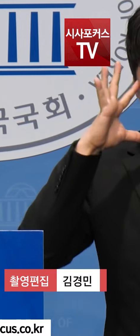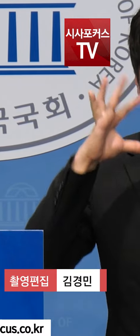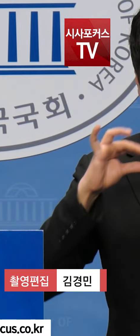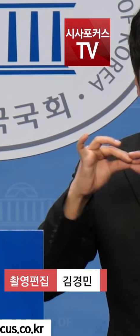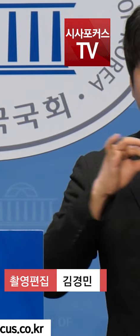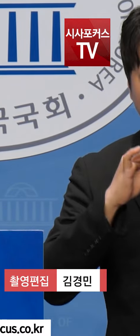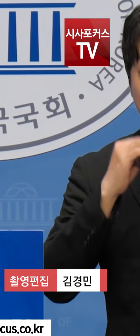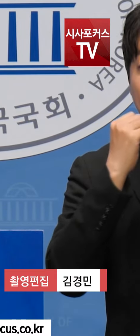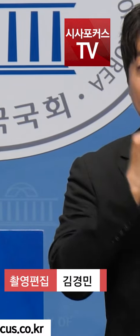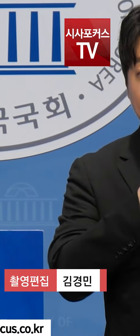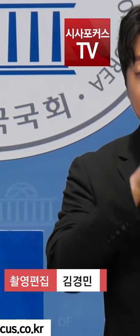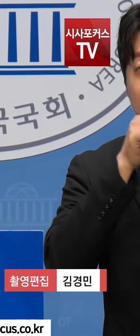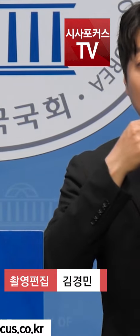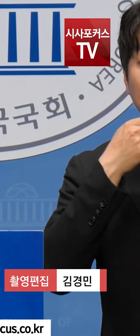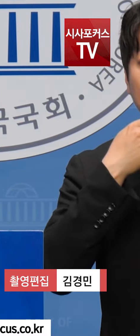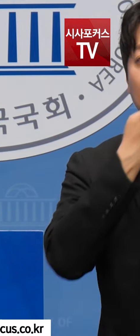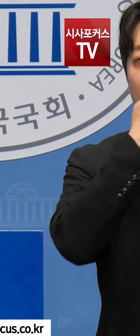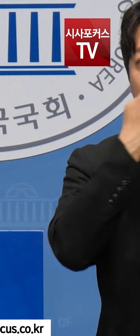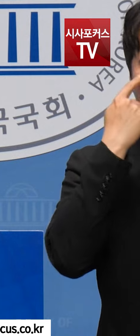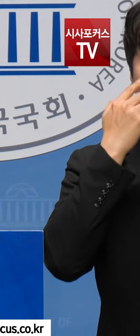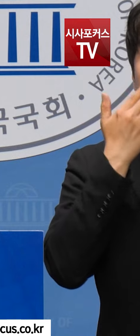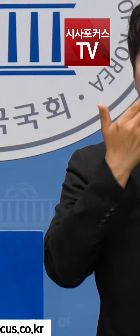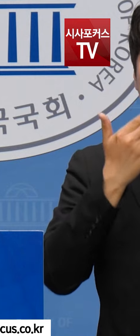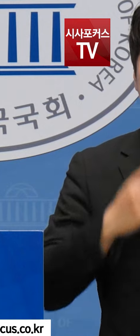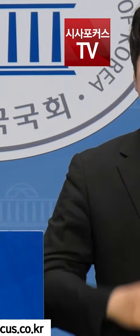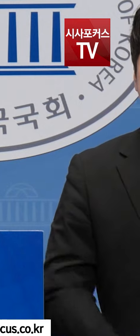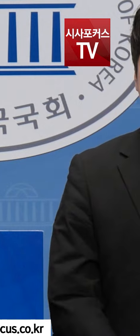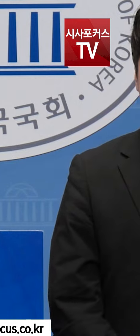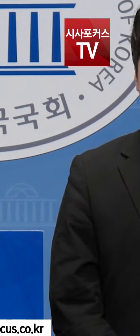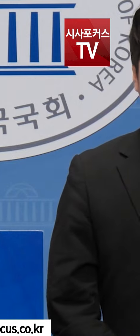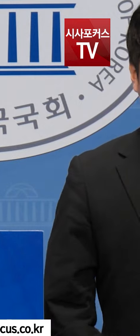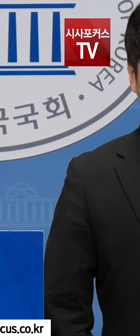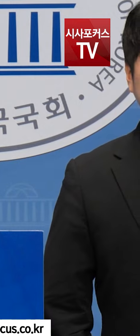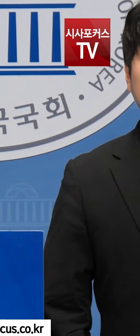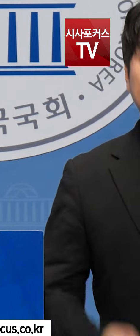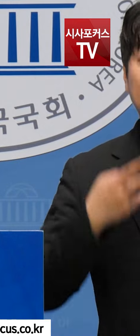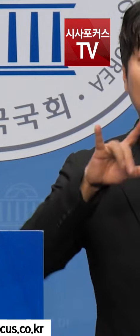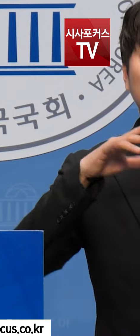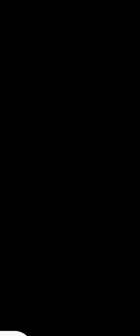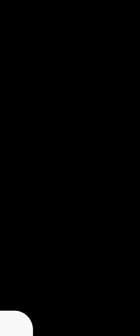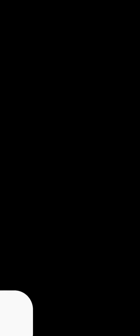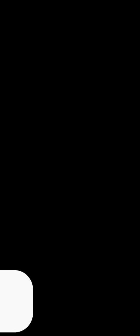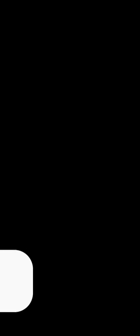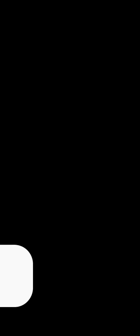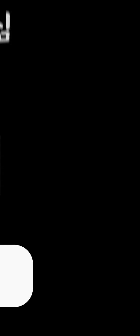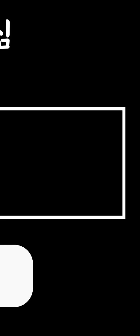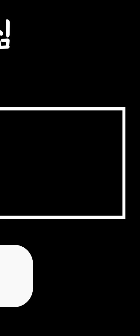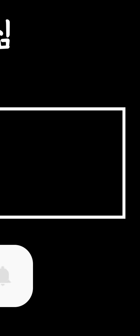시금석입니다. 22대 국회는 개혁국회가 되어야 합니다.